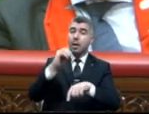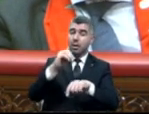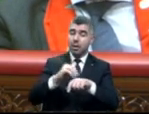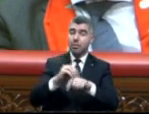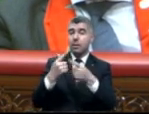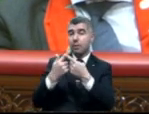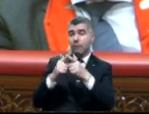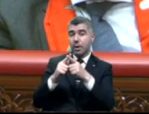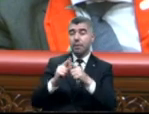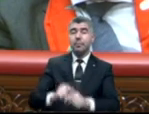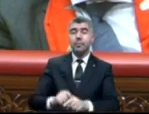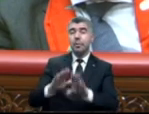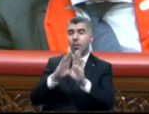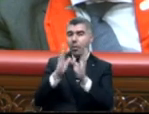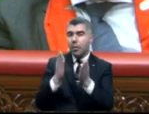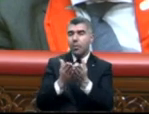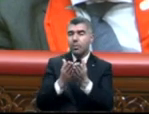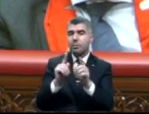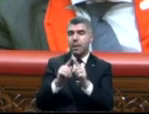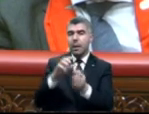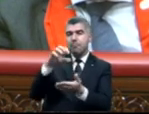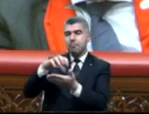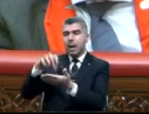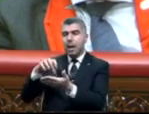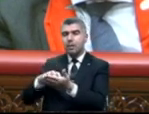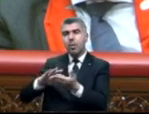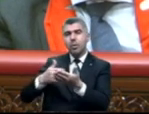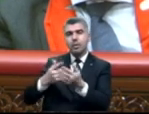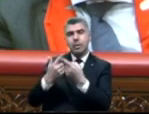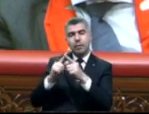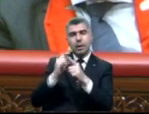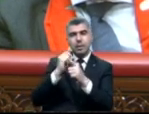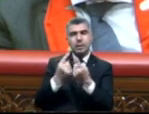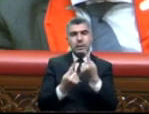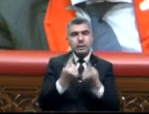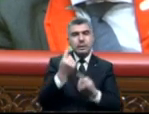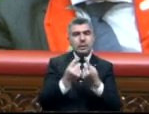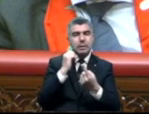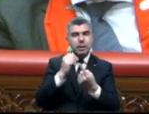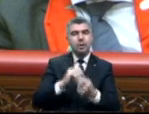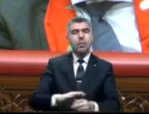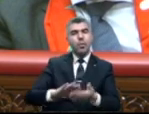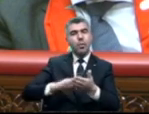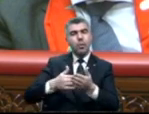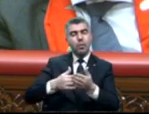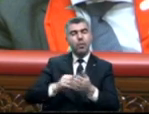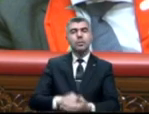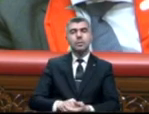توسيع مجال اختصاصها ليشمل مناطق أخرى حتى نتمكن من محاربة هذاك الاستغلال العشوائي